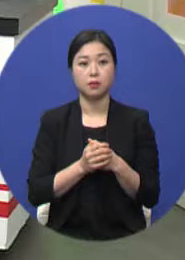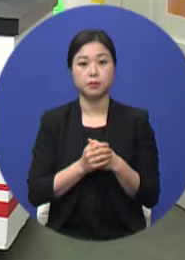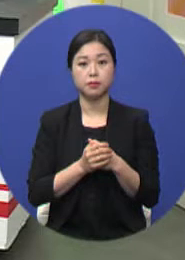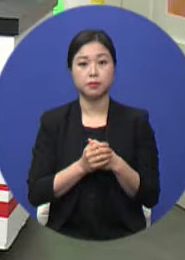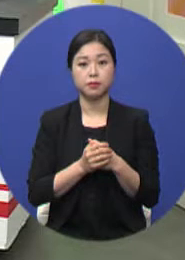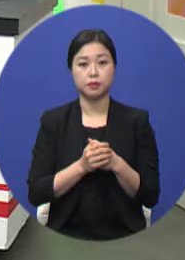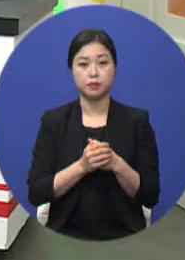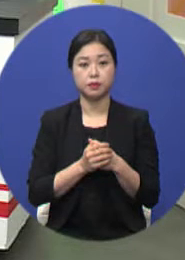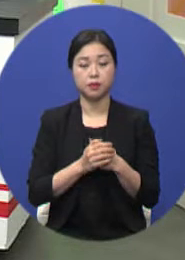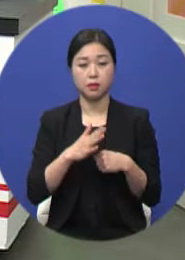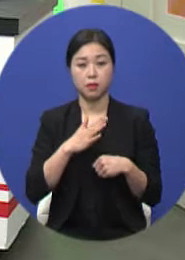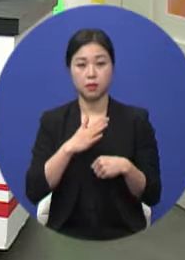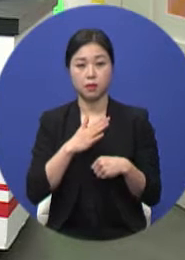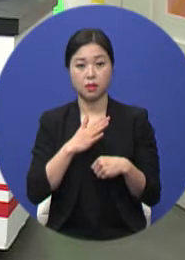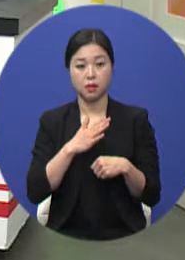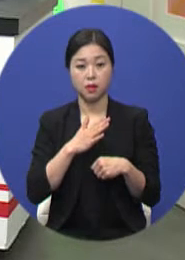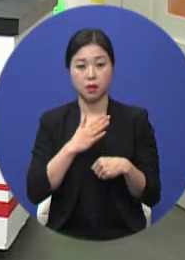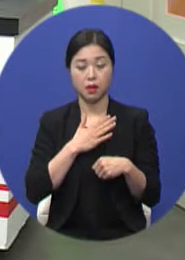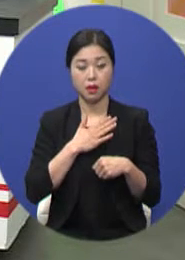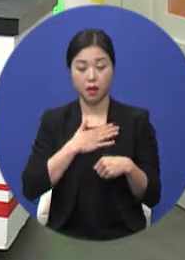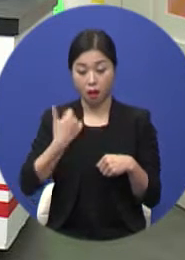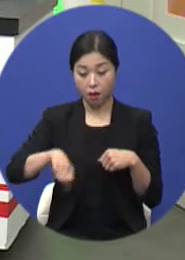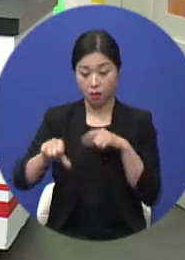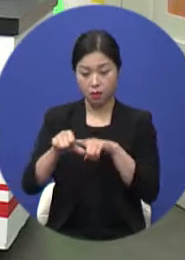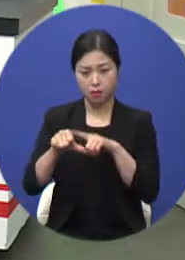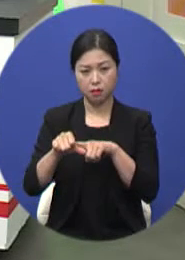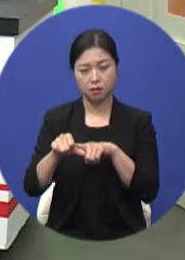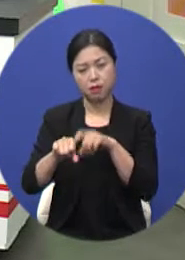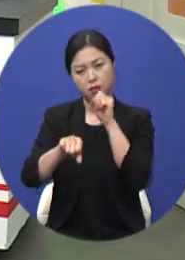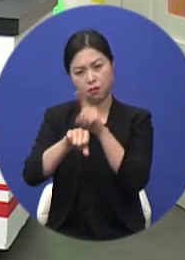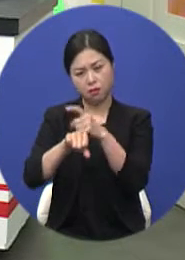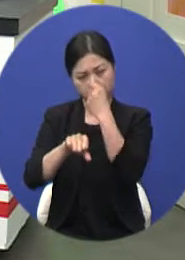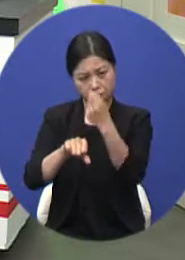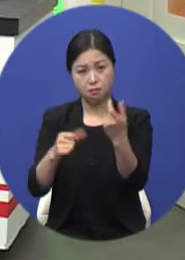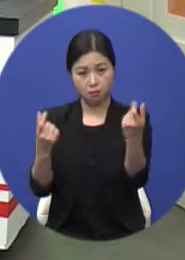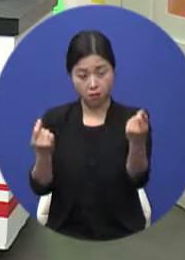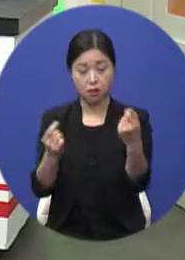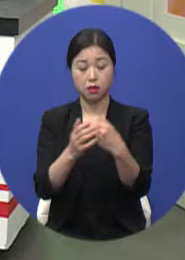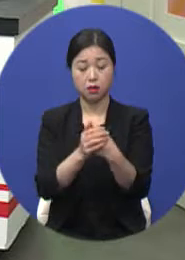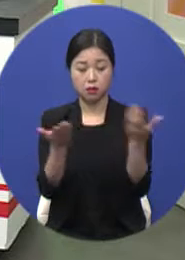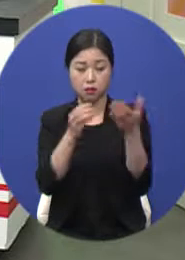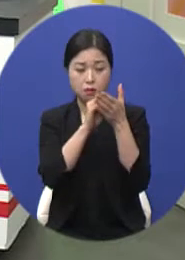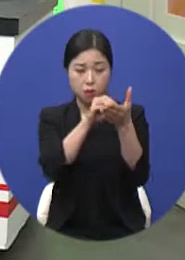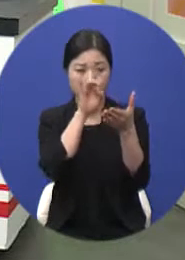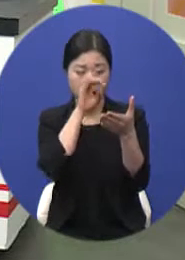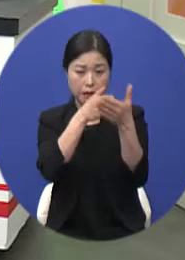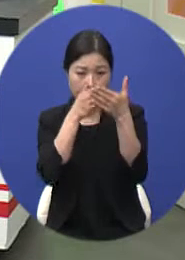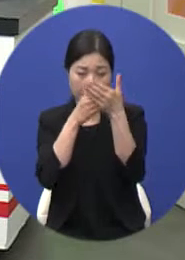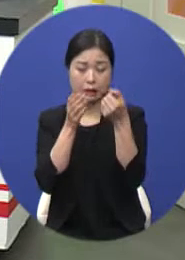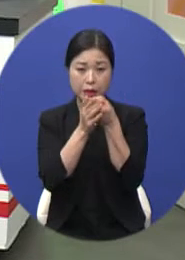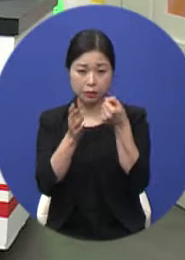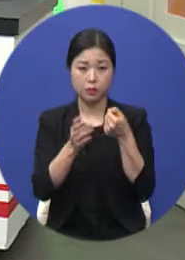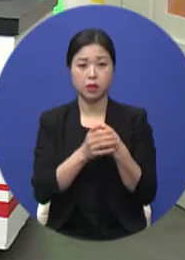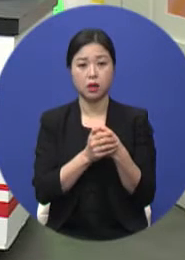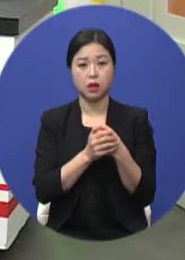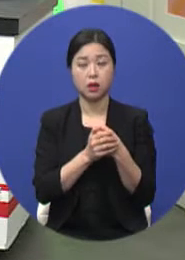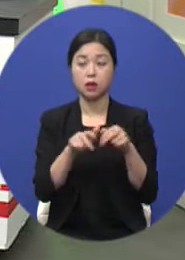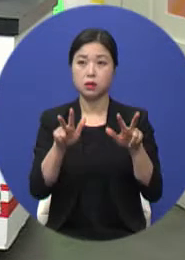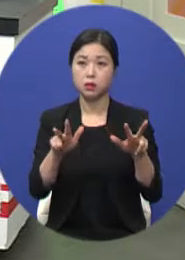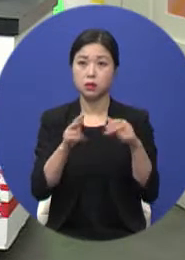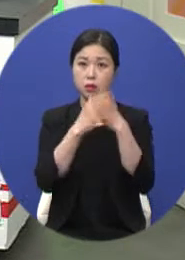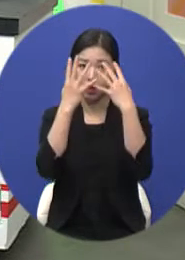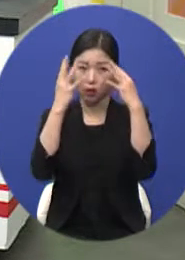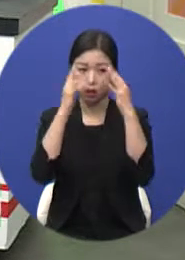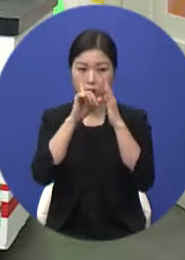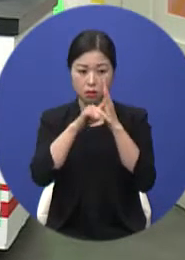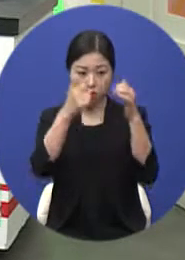좀 가치한 편이에요. 네. 근데 이제 취업이 안 되다 보니까 뭐 다들 이제 취업 이제 졸업반 지금쯤 되면